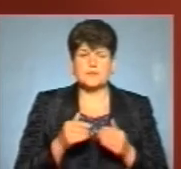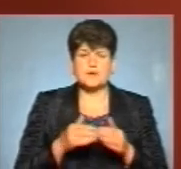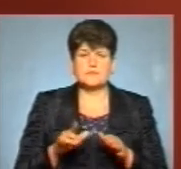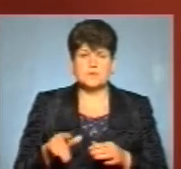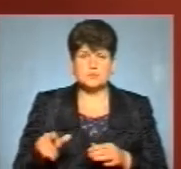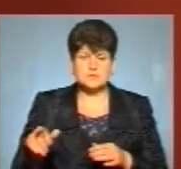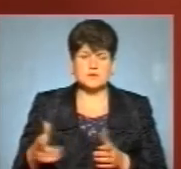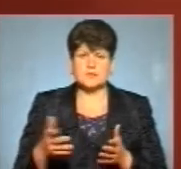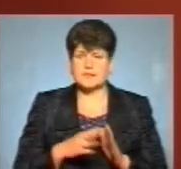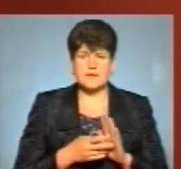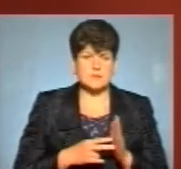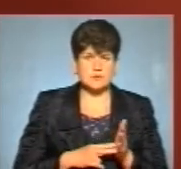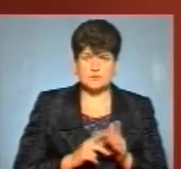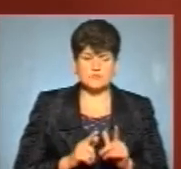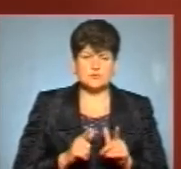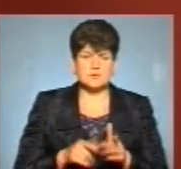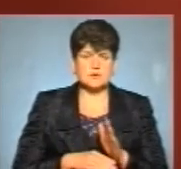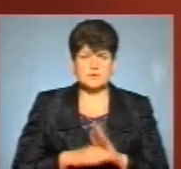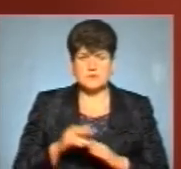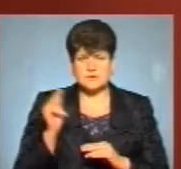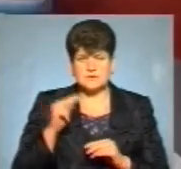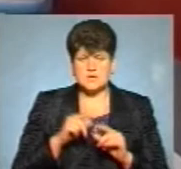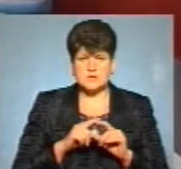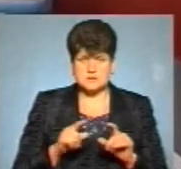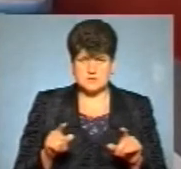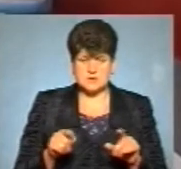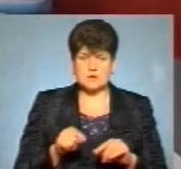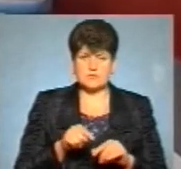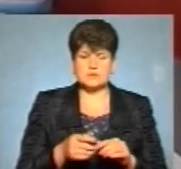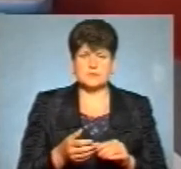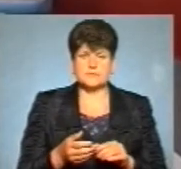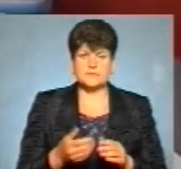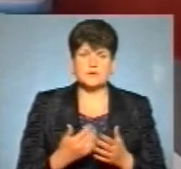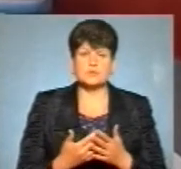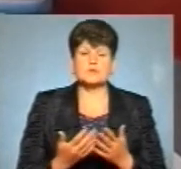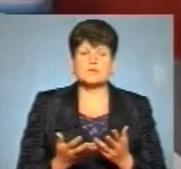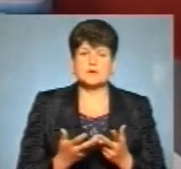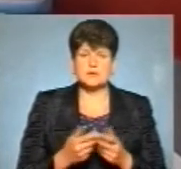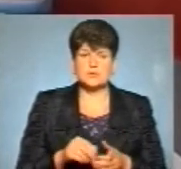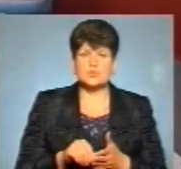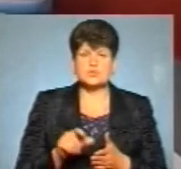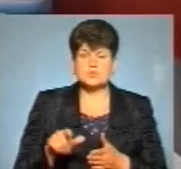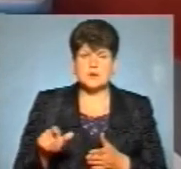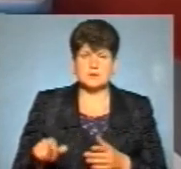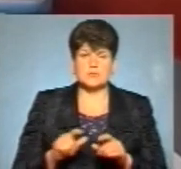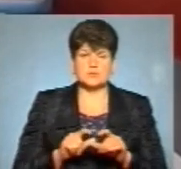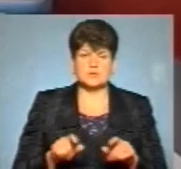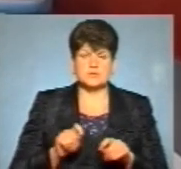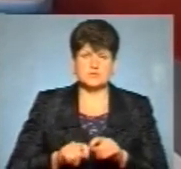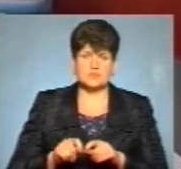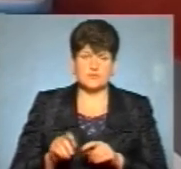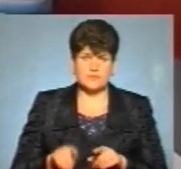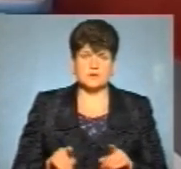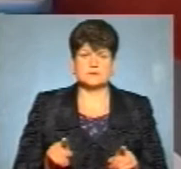випускники, які не планують вступати у вищі навчальні заклади, вони тобто кількість учасників на пунктах тестування